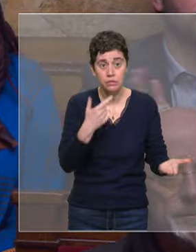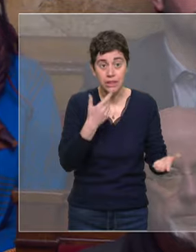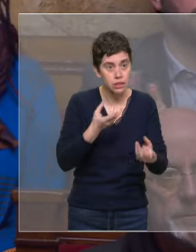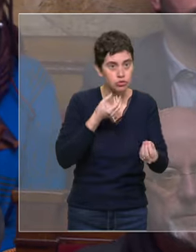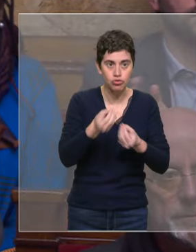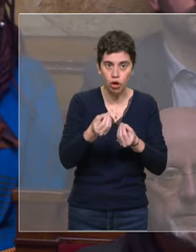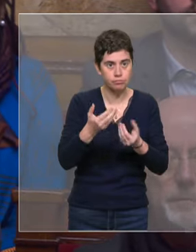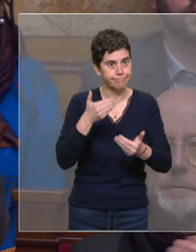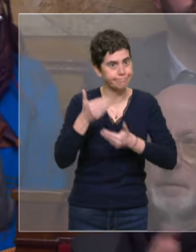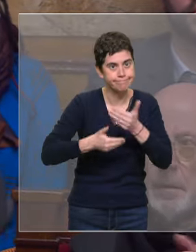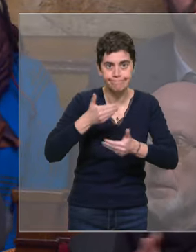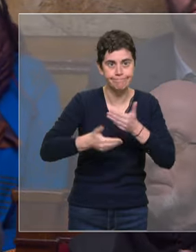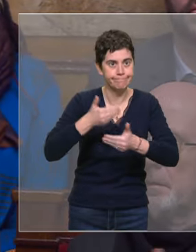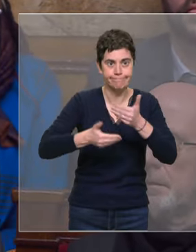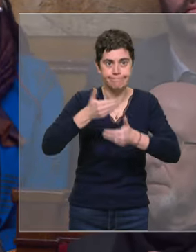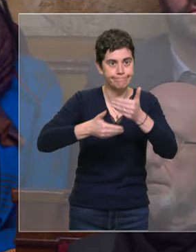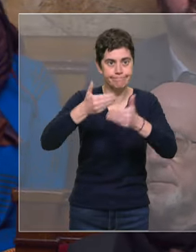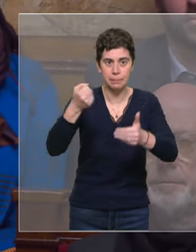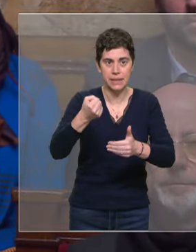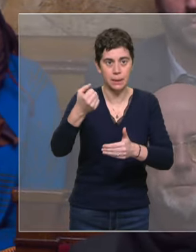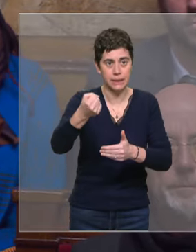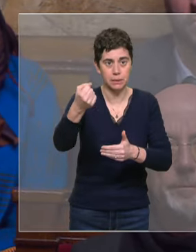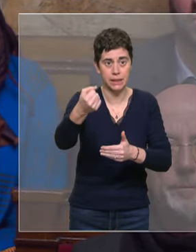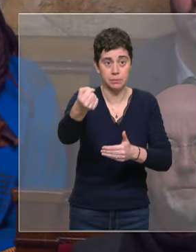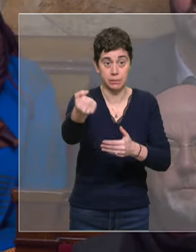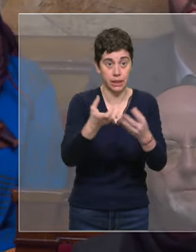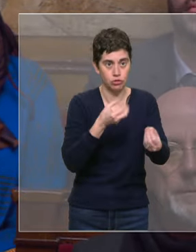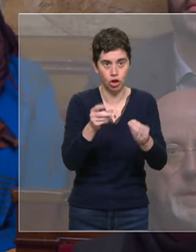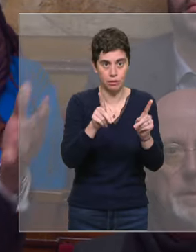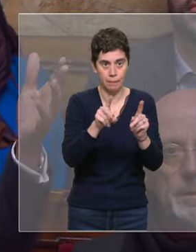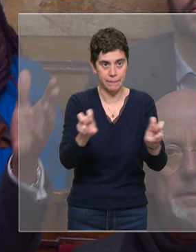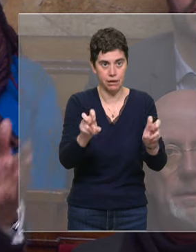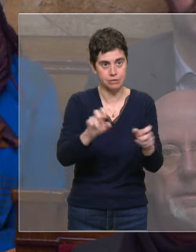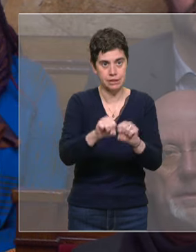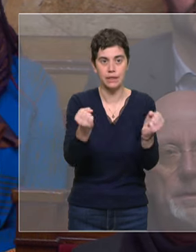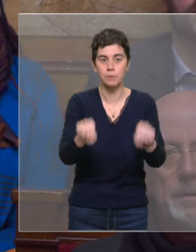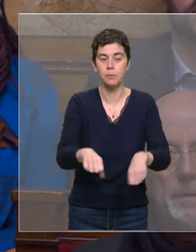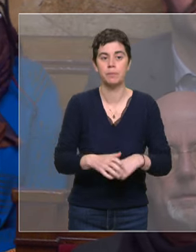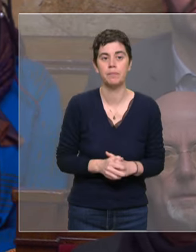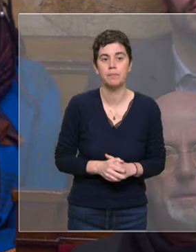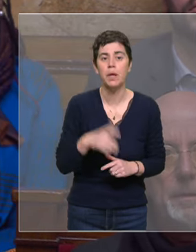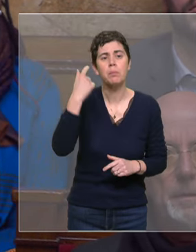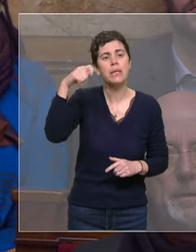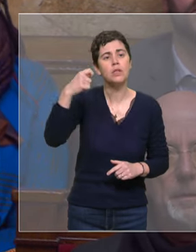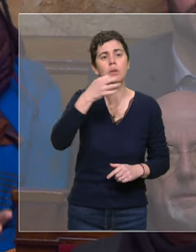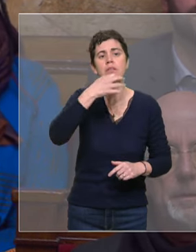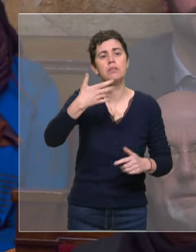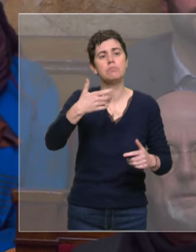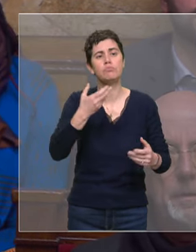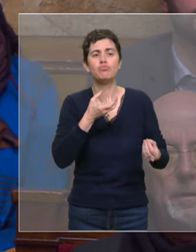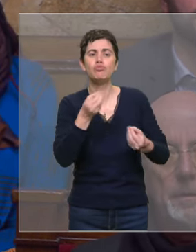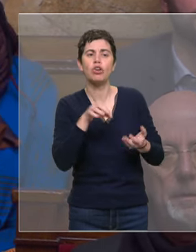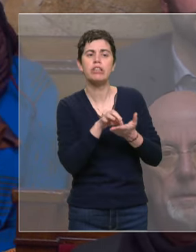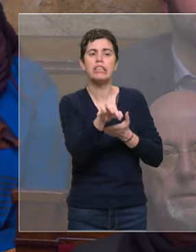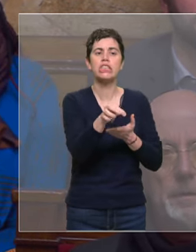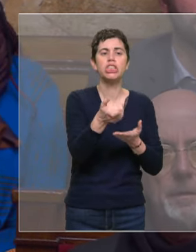escalade incontrôlée, irresponsable et insensée qui menace gravement la paix. Le président prétend créer, je cite, « de l'ambiguïté